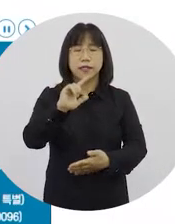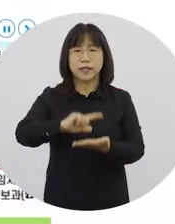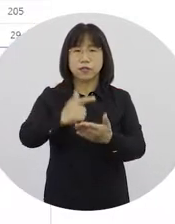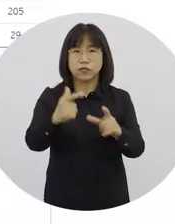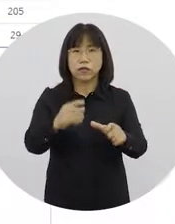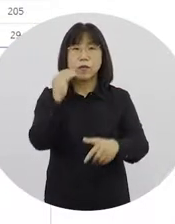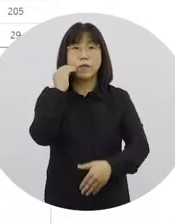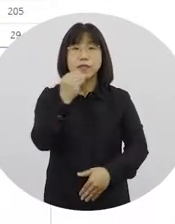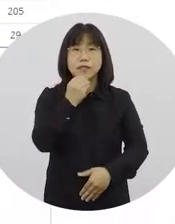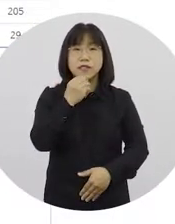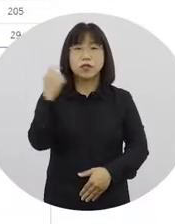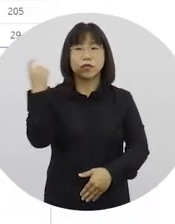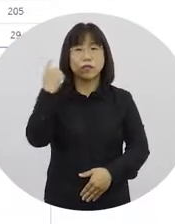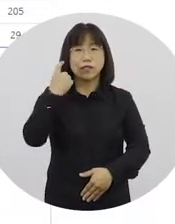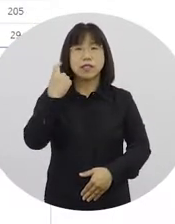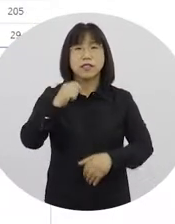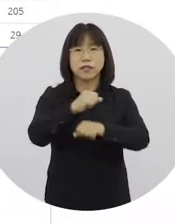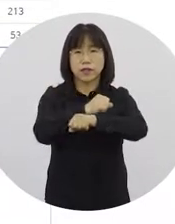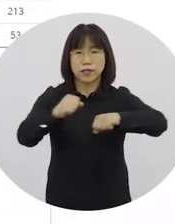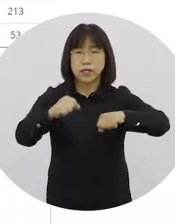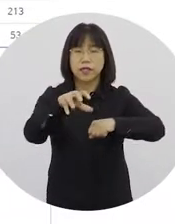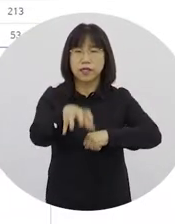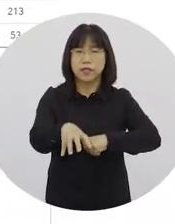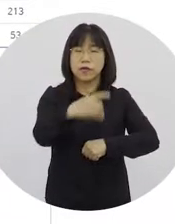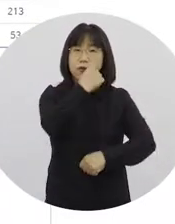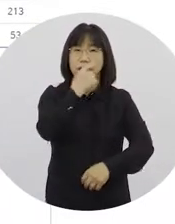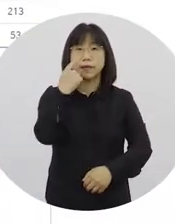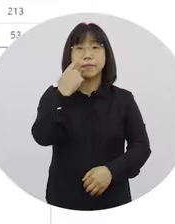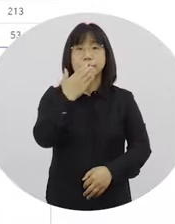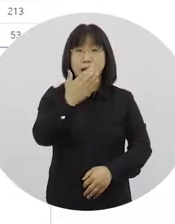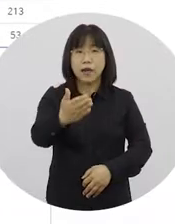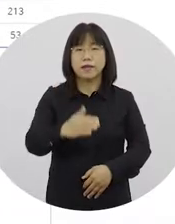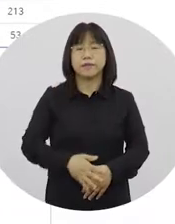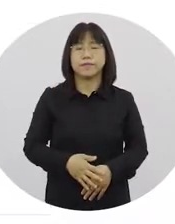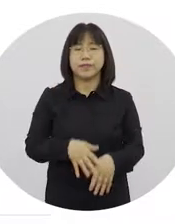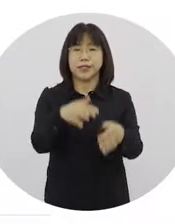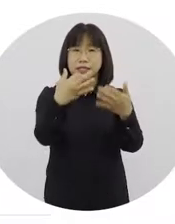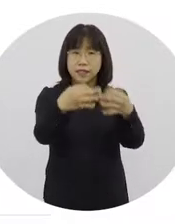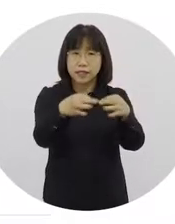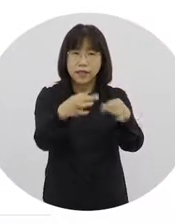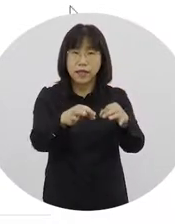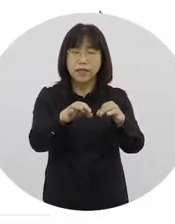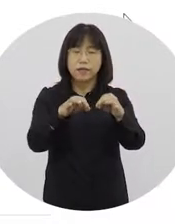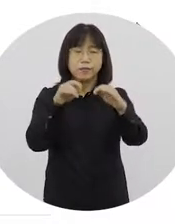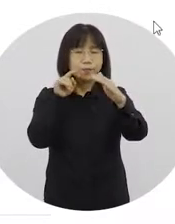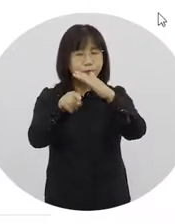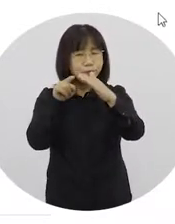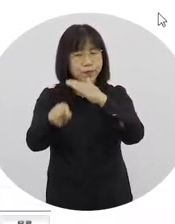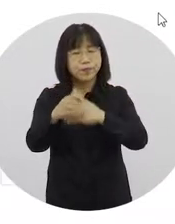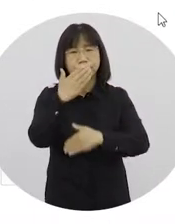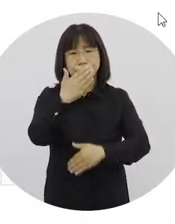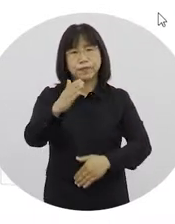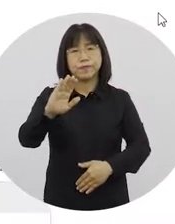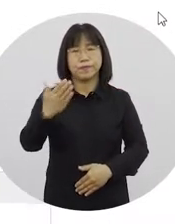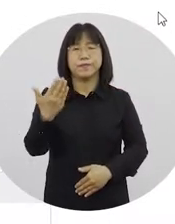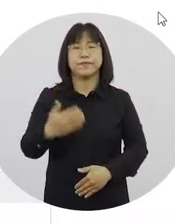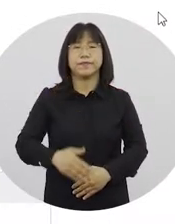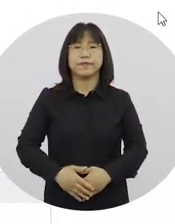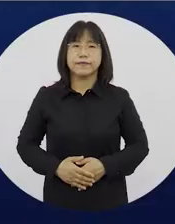강서구청 홈페이지 소식광장 공지 새소식에서 확인할 수 있으며 각 은행을 통해 문의하면 됩니다.